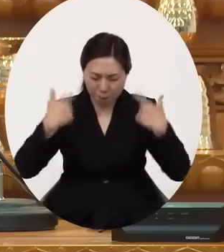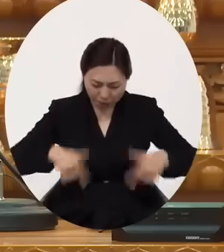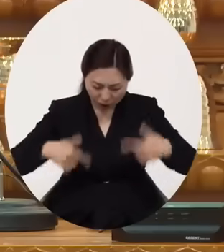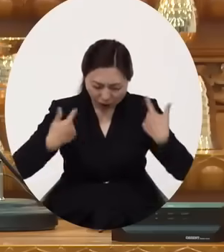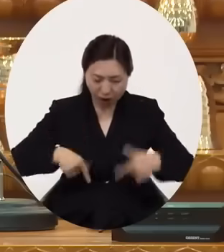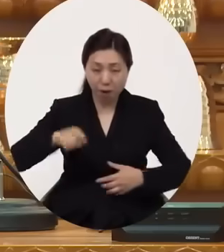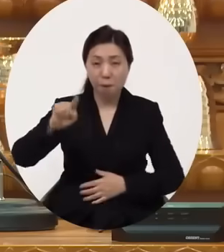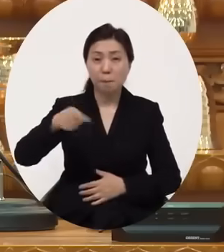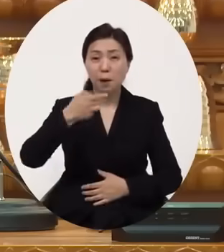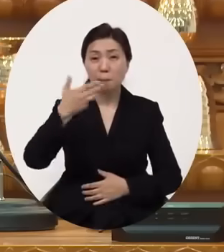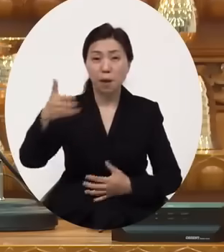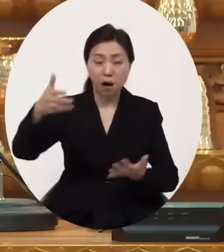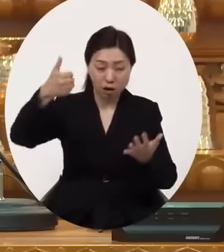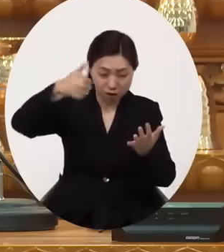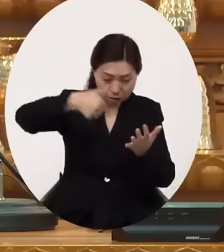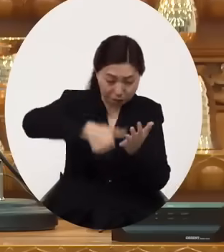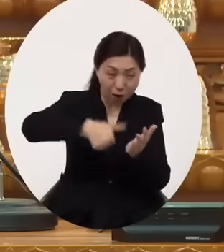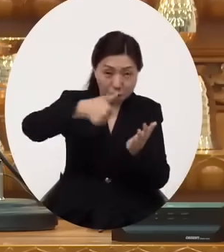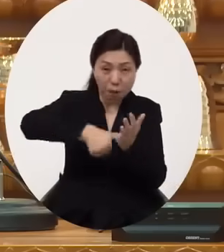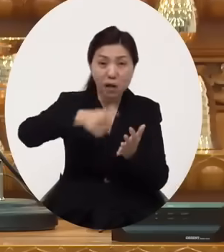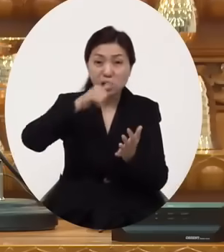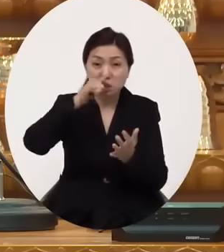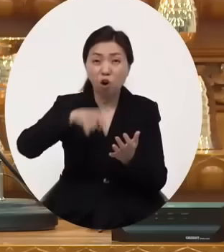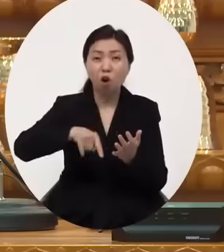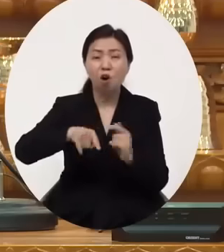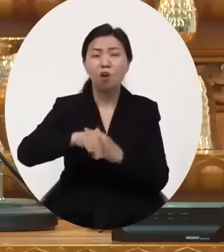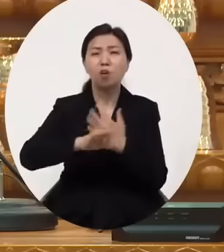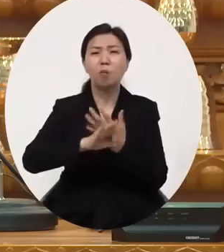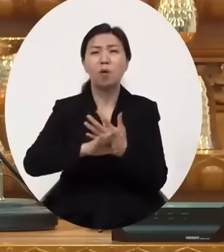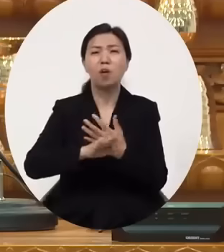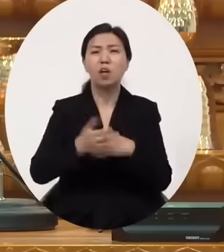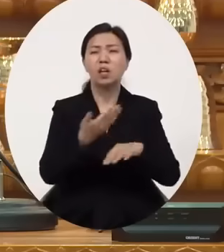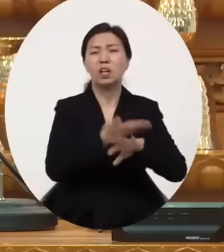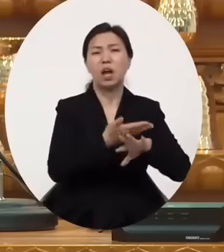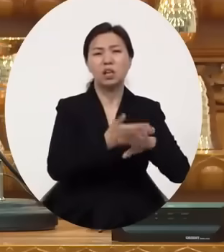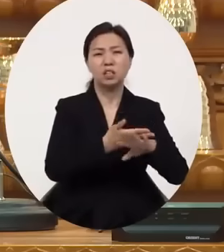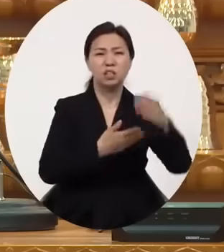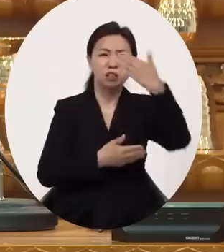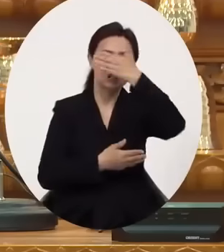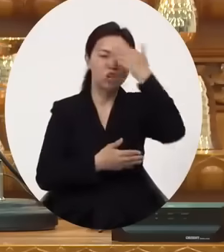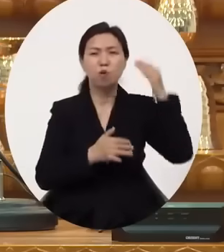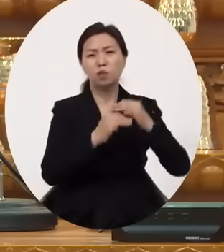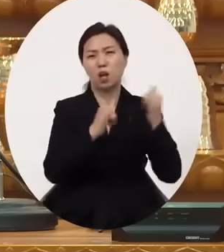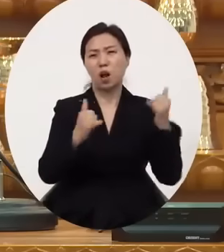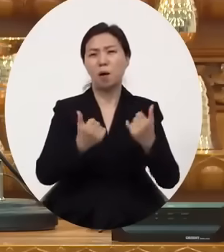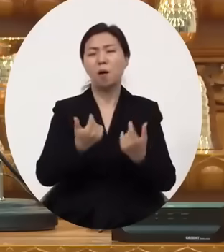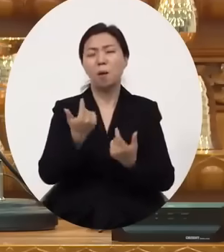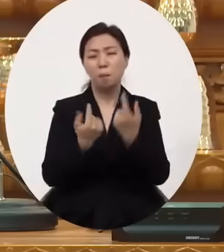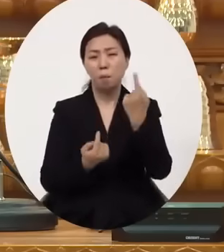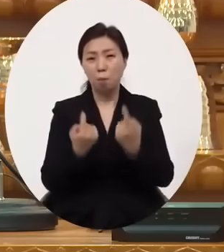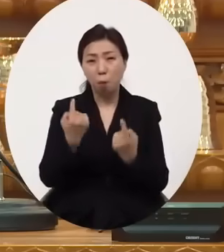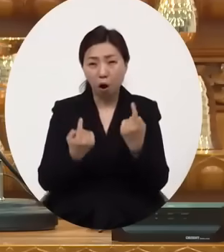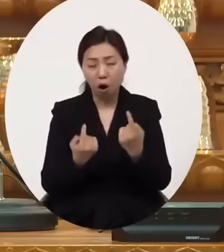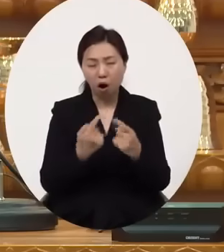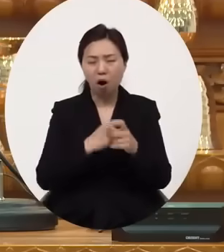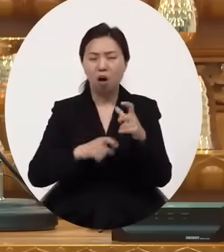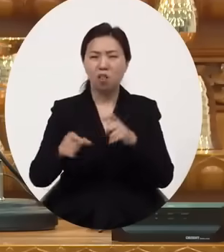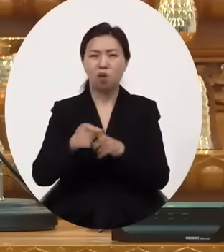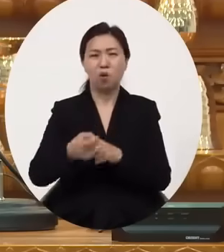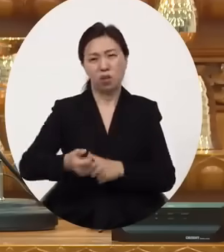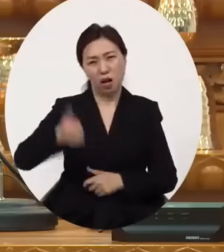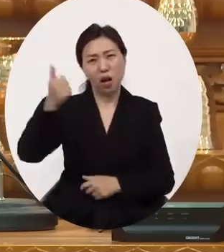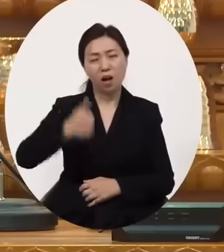매일 108배 절 하시는 분은 제가 모시고 산에 가보면 어지간한 4,500m 정도 되는 산, 또는